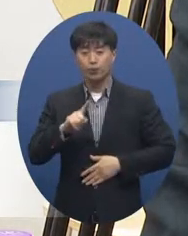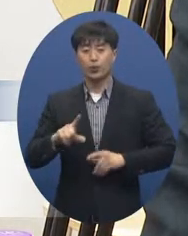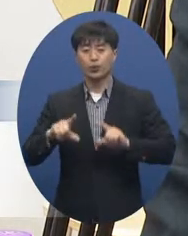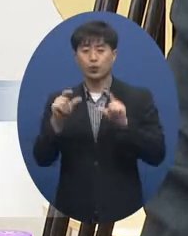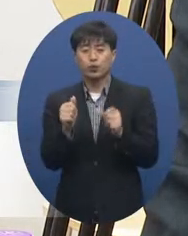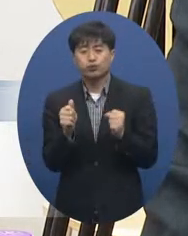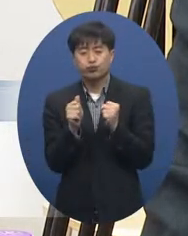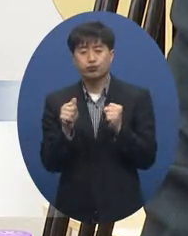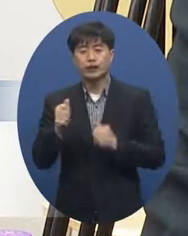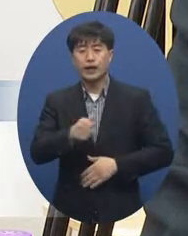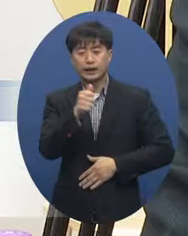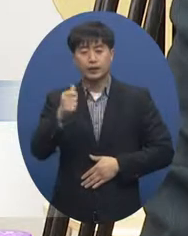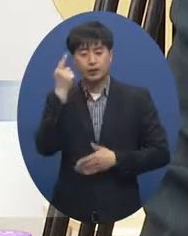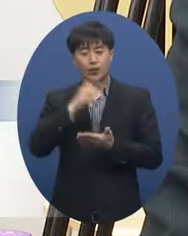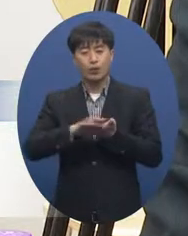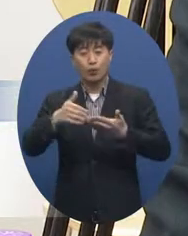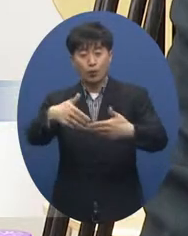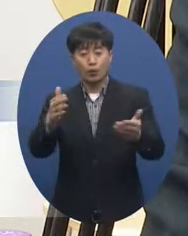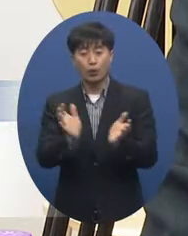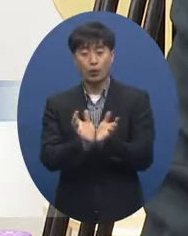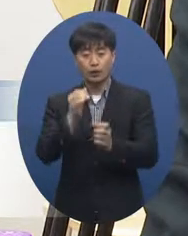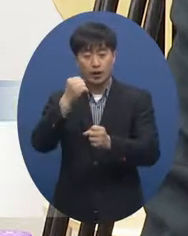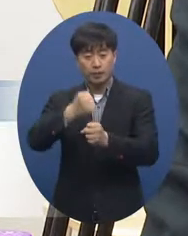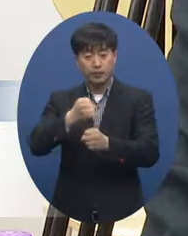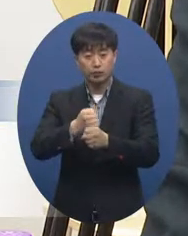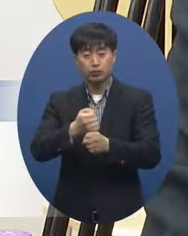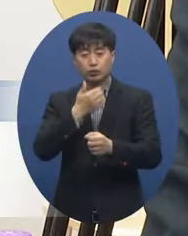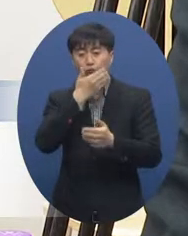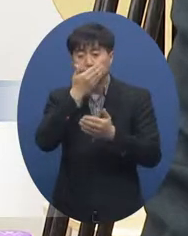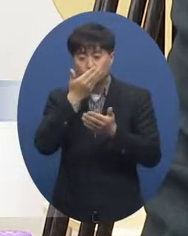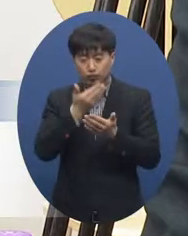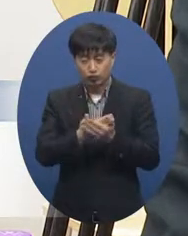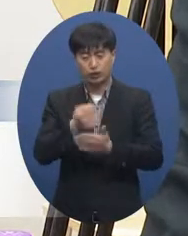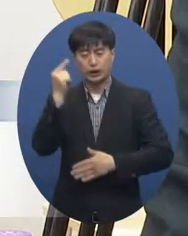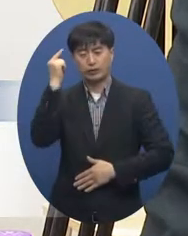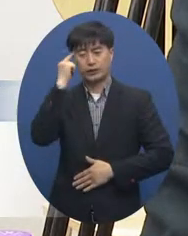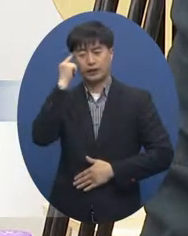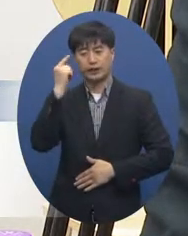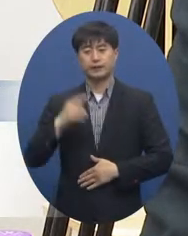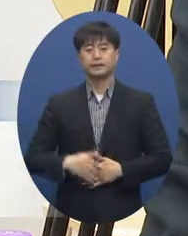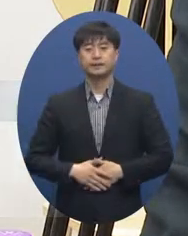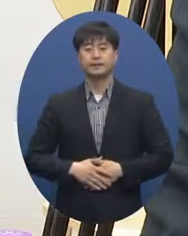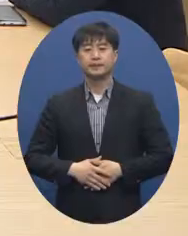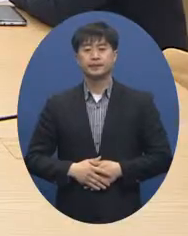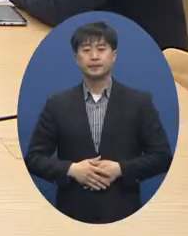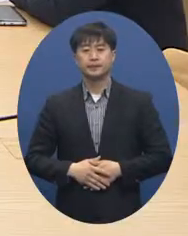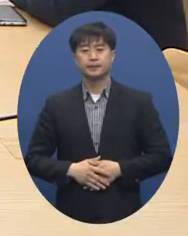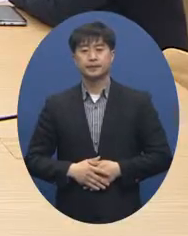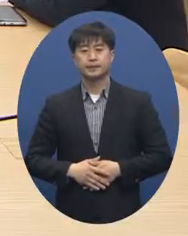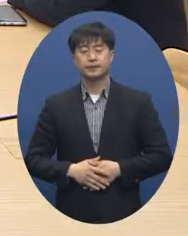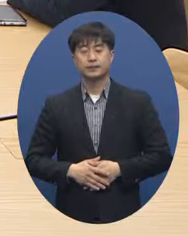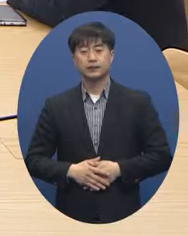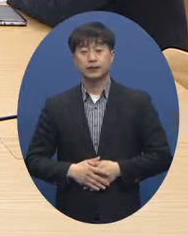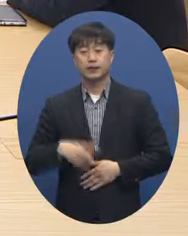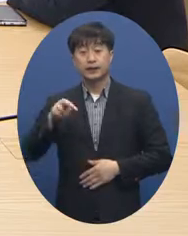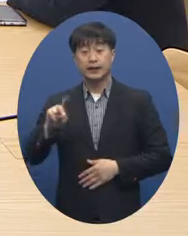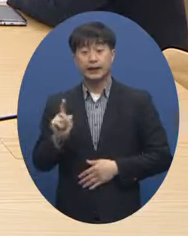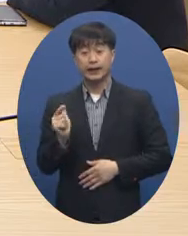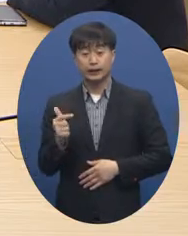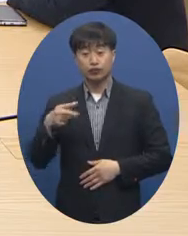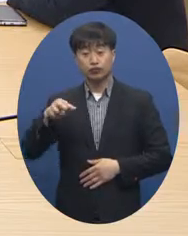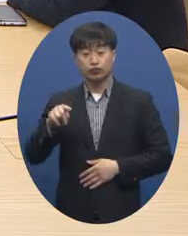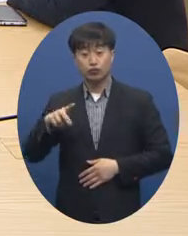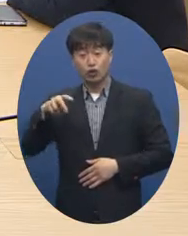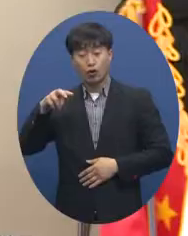힘이 저는 이게 동북아 평화 경제 공동체를 만드는 것이 중요하다고 생각합니다. 궁정 산둥성장은